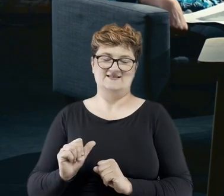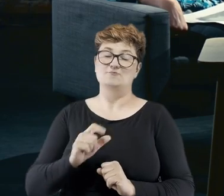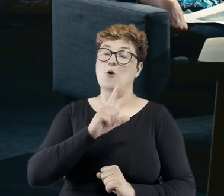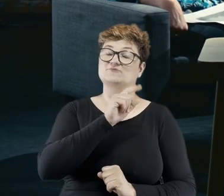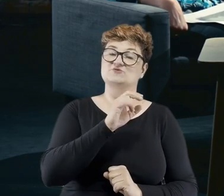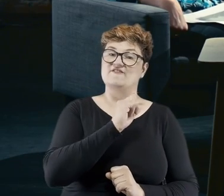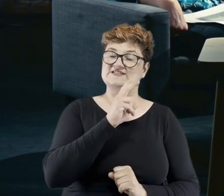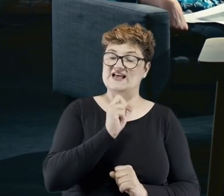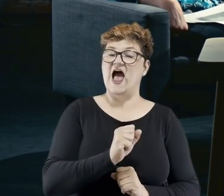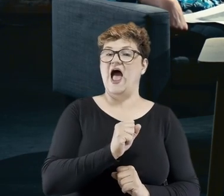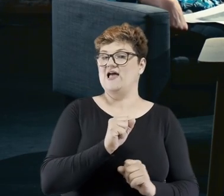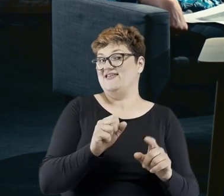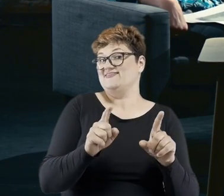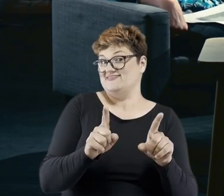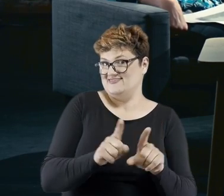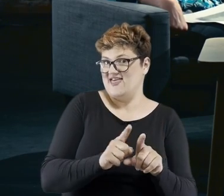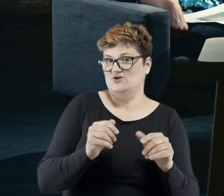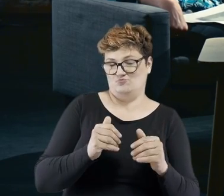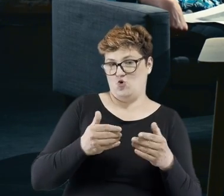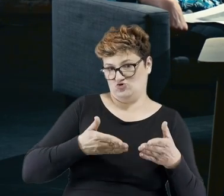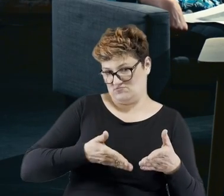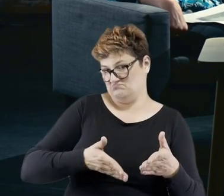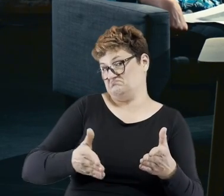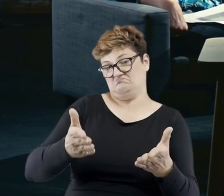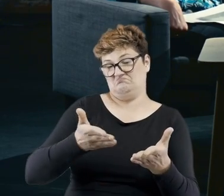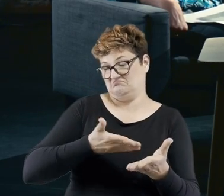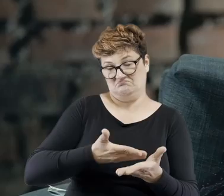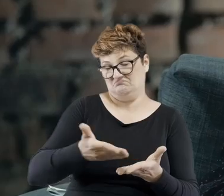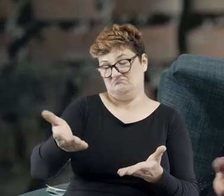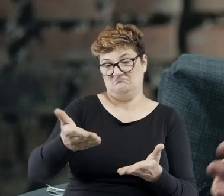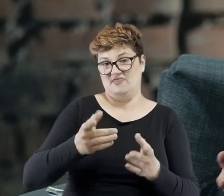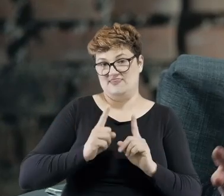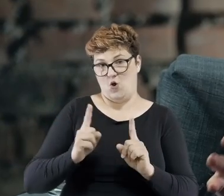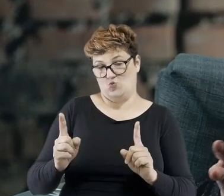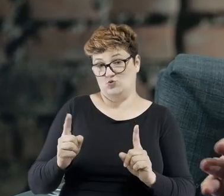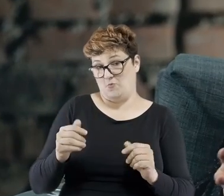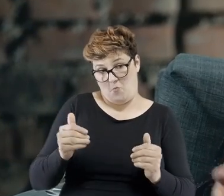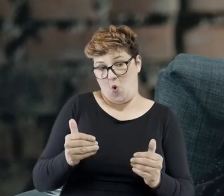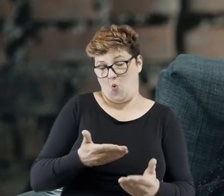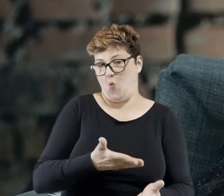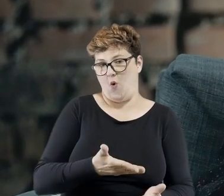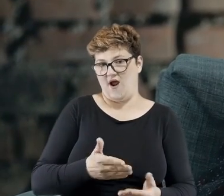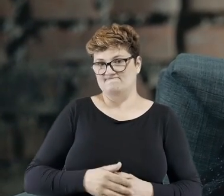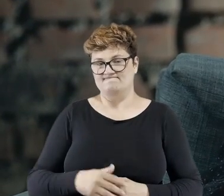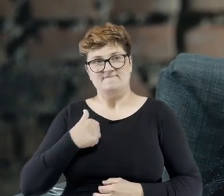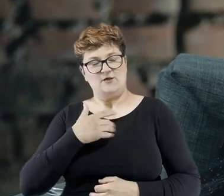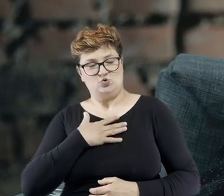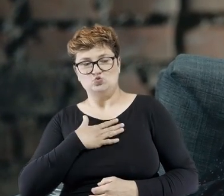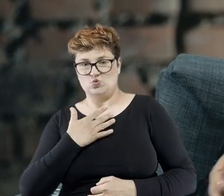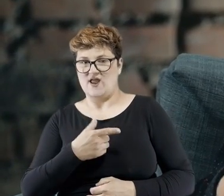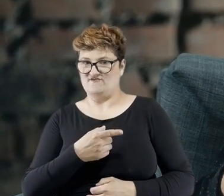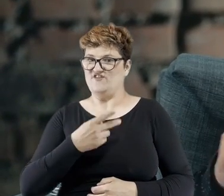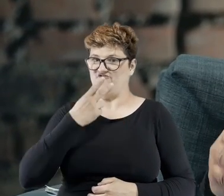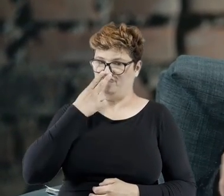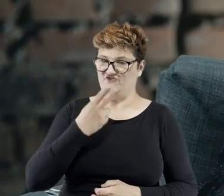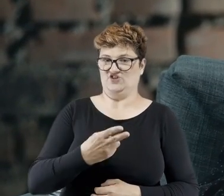Bo Przybyszewska potencjalnie też mogła w tą drogą pójść. Jakby to wyraźnie ja to czuję